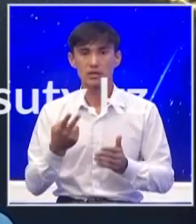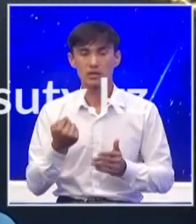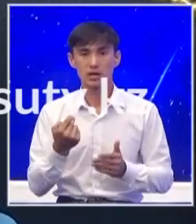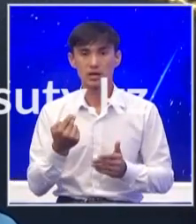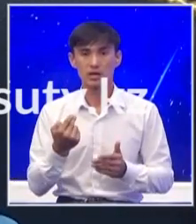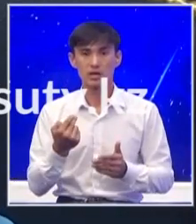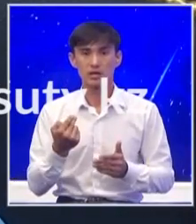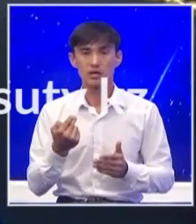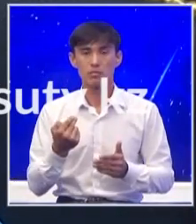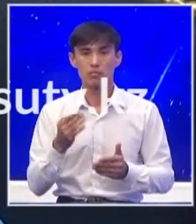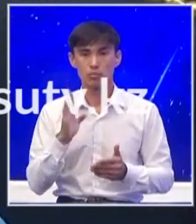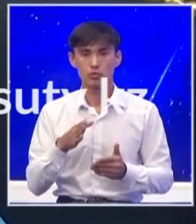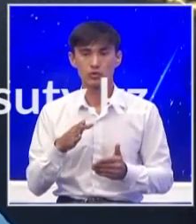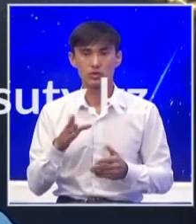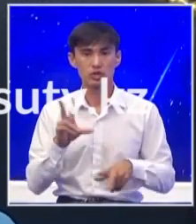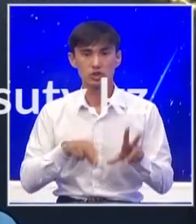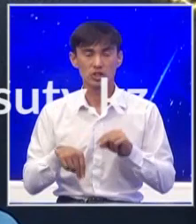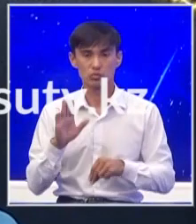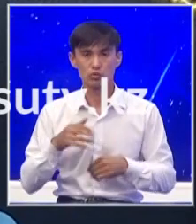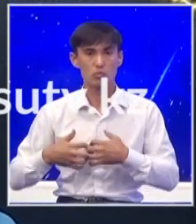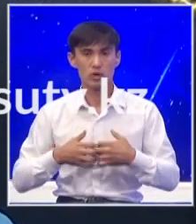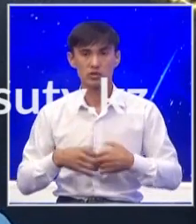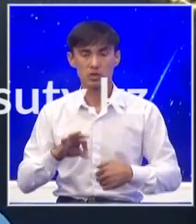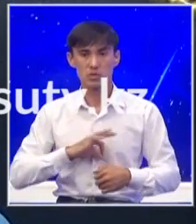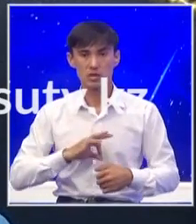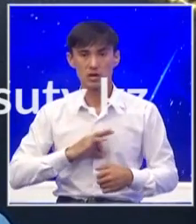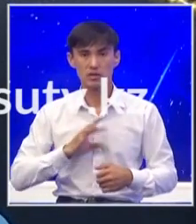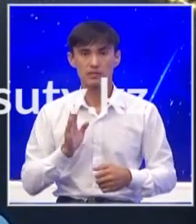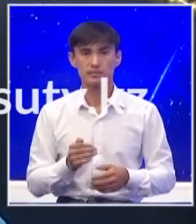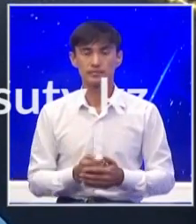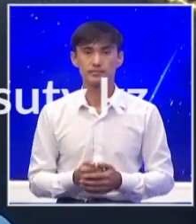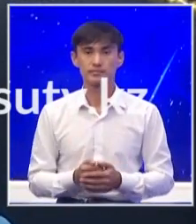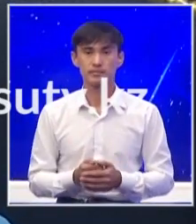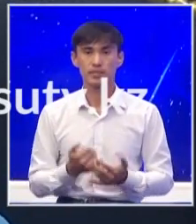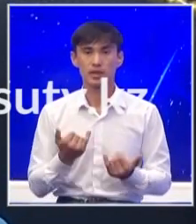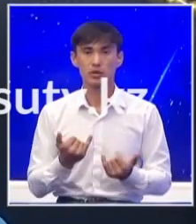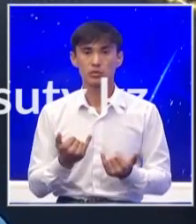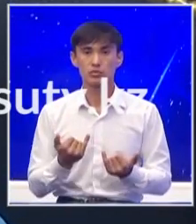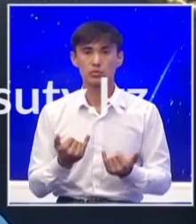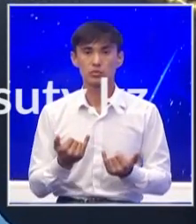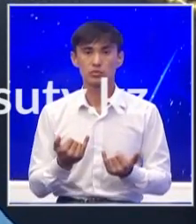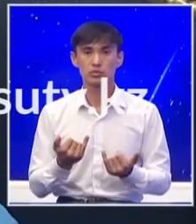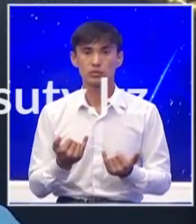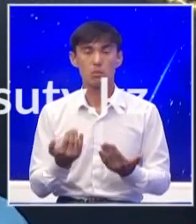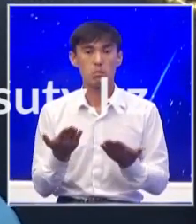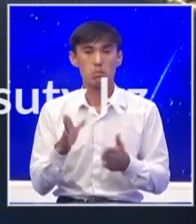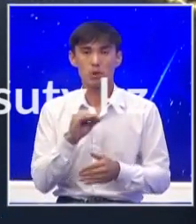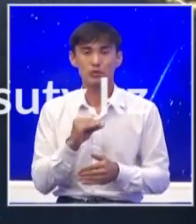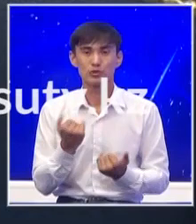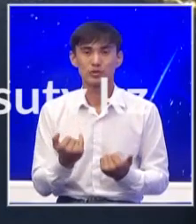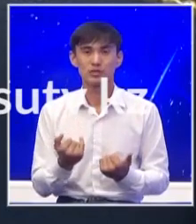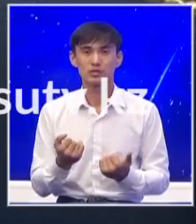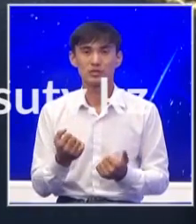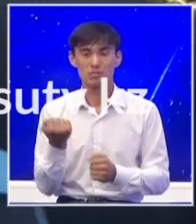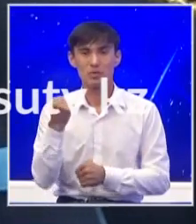ну, подвернется такой шанс, будем бороться за медаль, конечно. И тут, ну, как получилось,